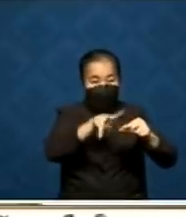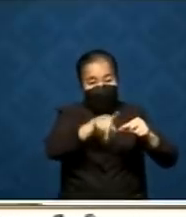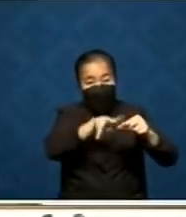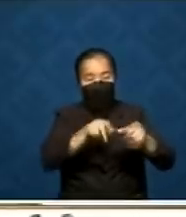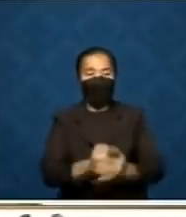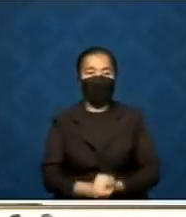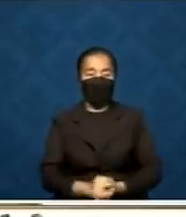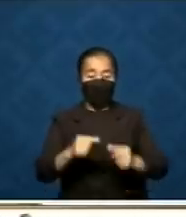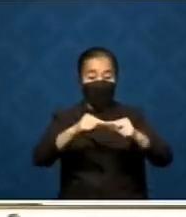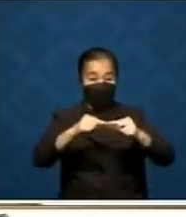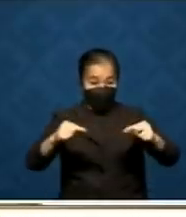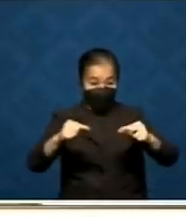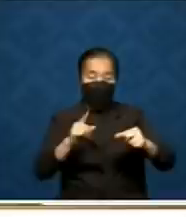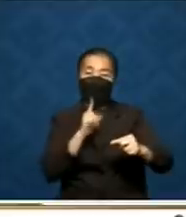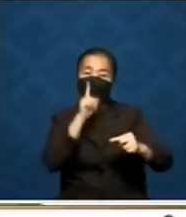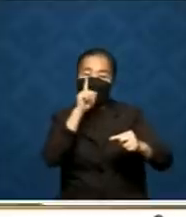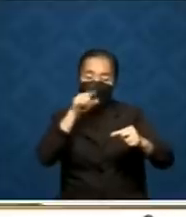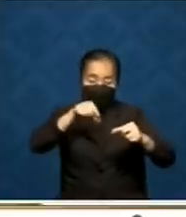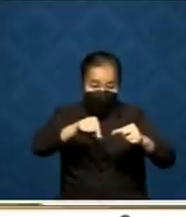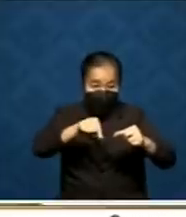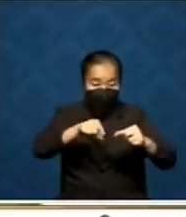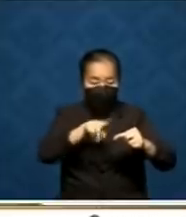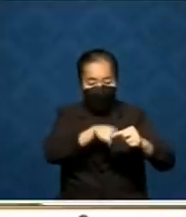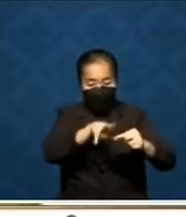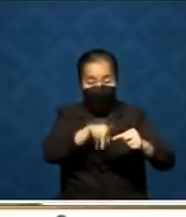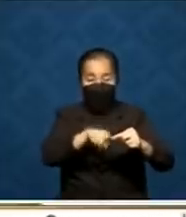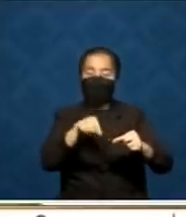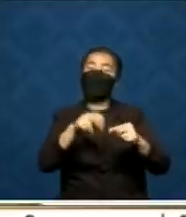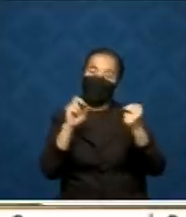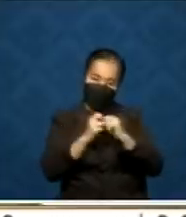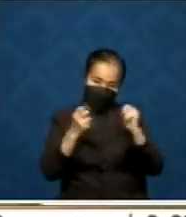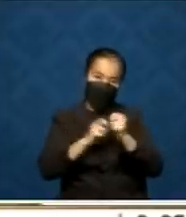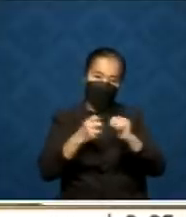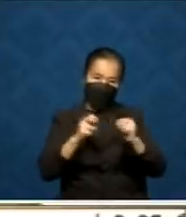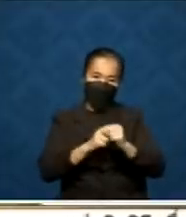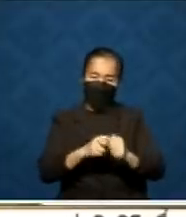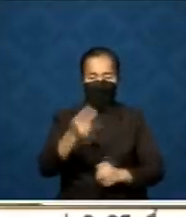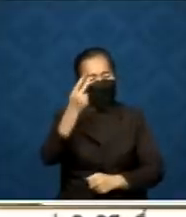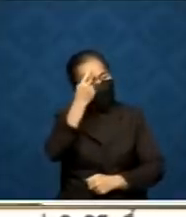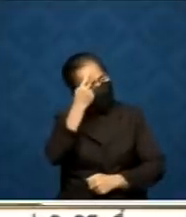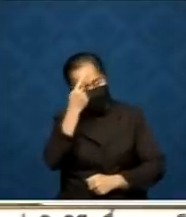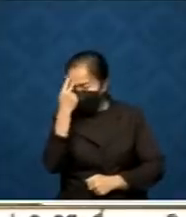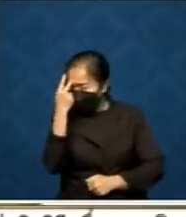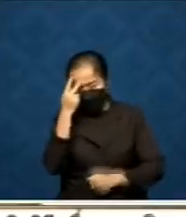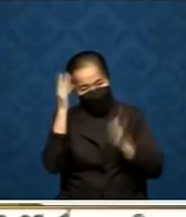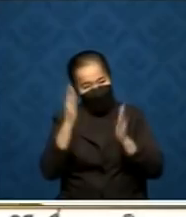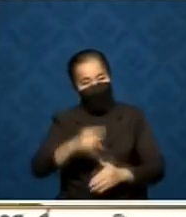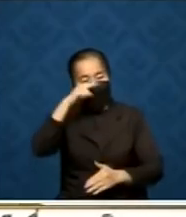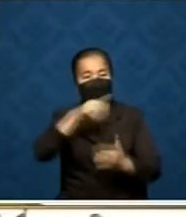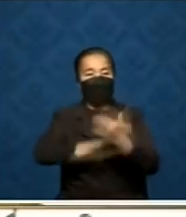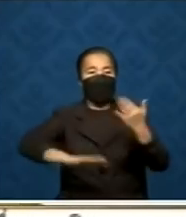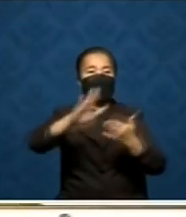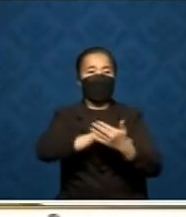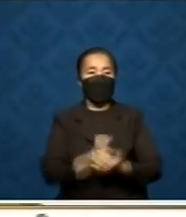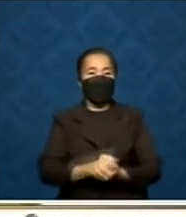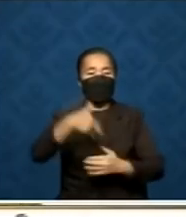c.a.t.เคคือชุดตรวจและนี่ก็เป็นปัญหาสำหรับพี่น้องเวรกรรมอะไรสำหรับคนไทยเมืองนอก